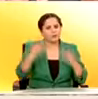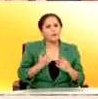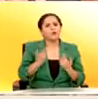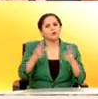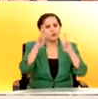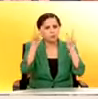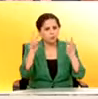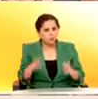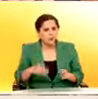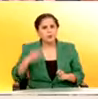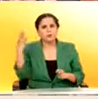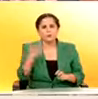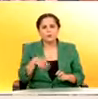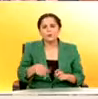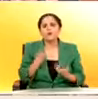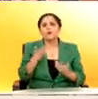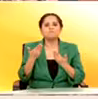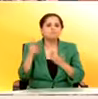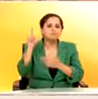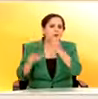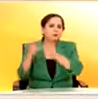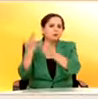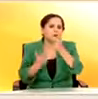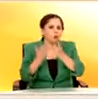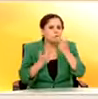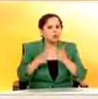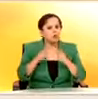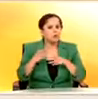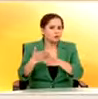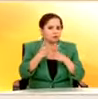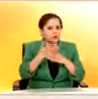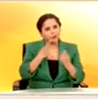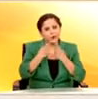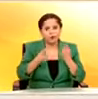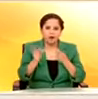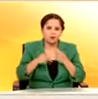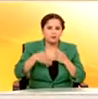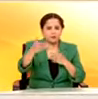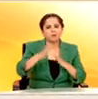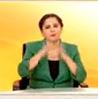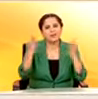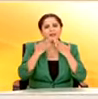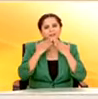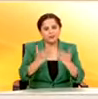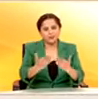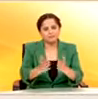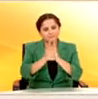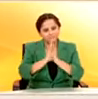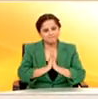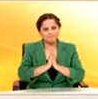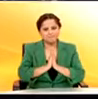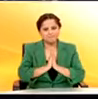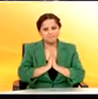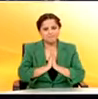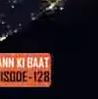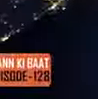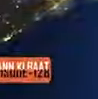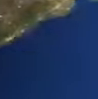विषयों, नए व्यक्तित्वों की चर्चा जरूर करेंगे। बहुत बहुत धन्यवाद। नमस्कार।